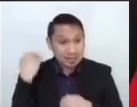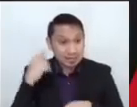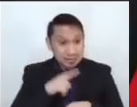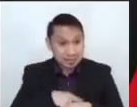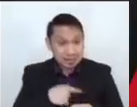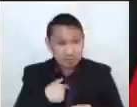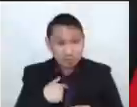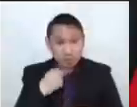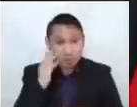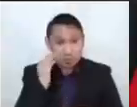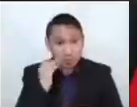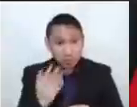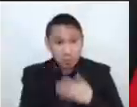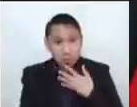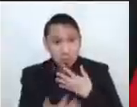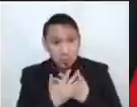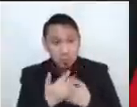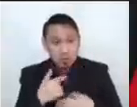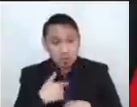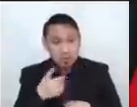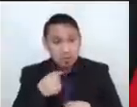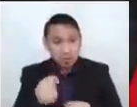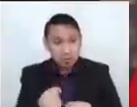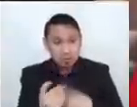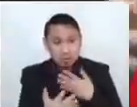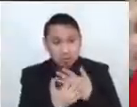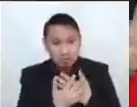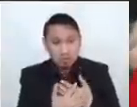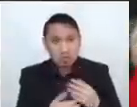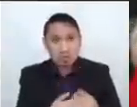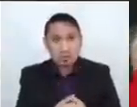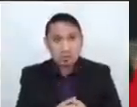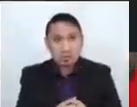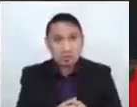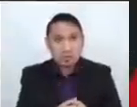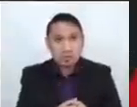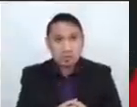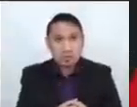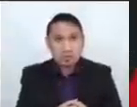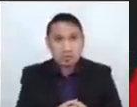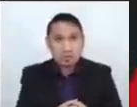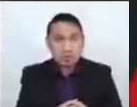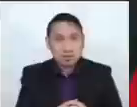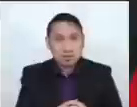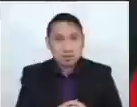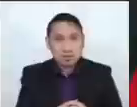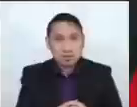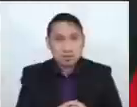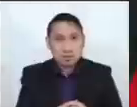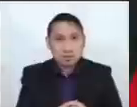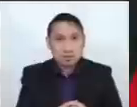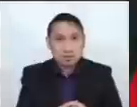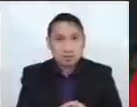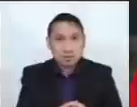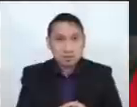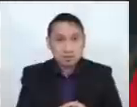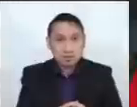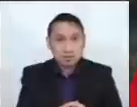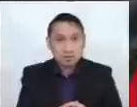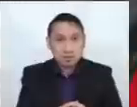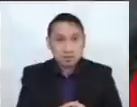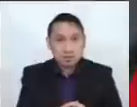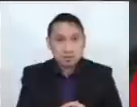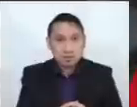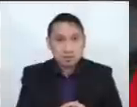mm-hmm. Pinakulong ako lang dahil alam mo naman na dictator si Pacono. One of occasion, nagli-lead ako